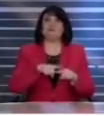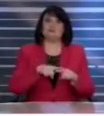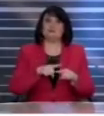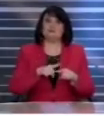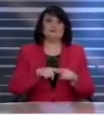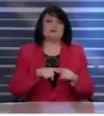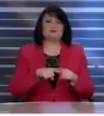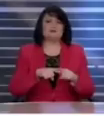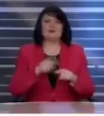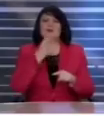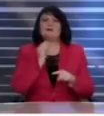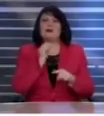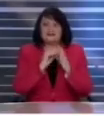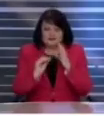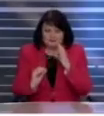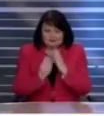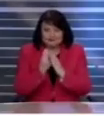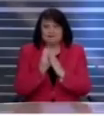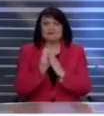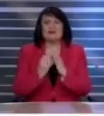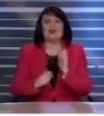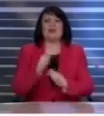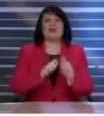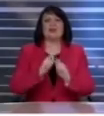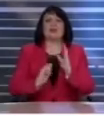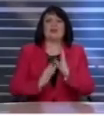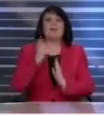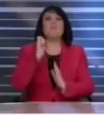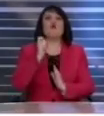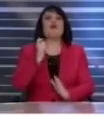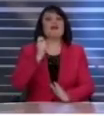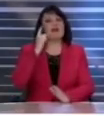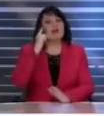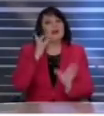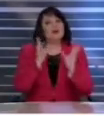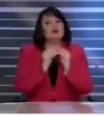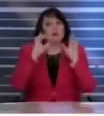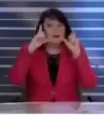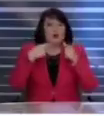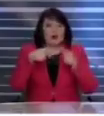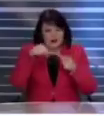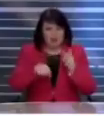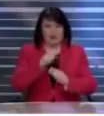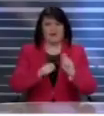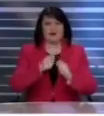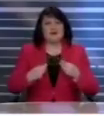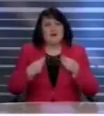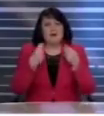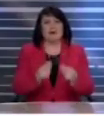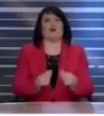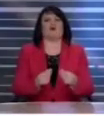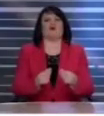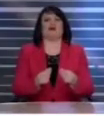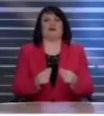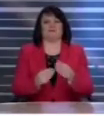Η Ελλάδα είναι το λίκνο πράγματι της πολιτικής ιδέας της δημοκρατίας. Εδώ είναι που